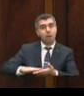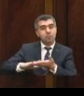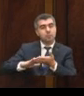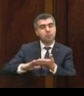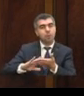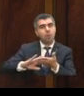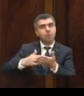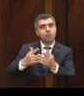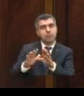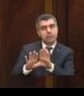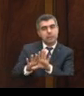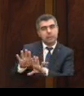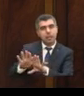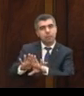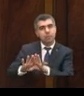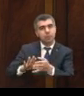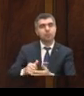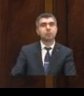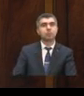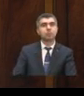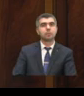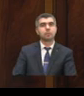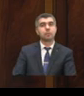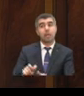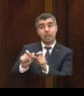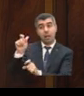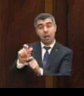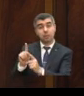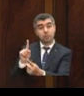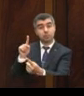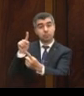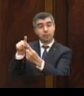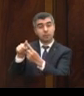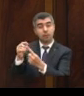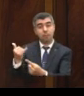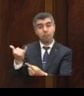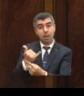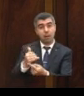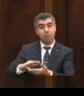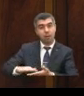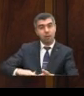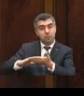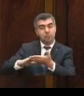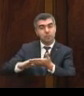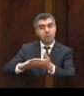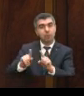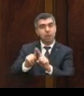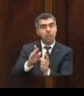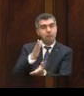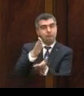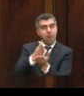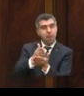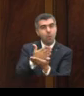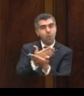تدخلاتهم وتدابيرها. إن الاستثمار في الإنسان وفي منظومة القيم وفي الحكامة التدبيرية